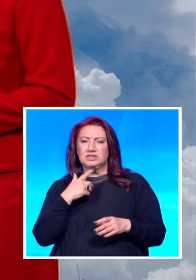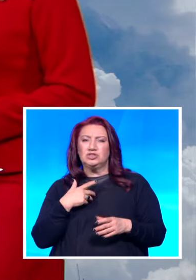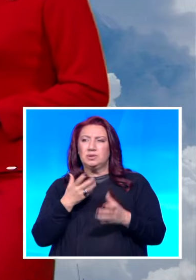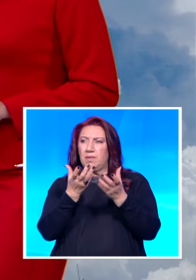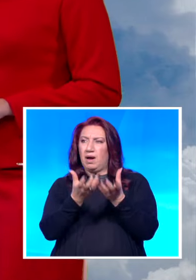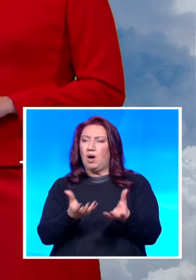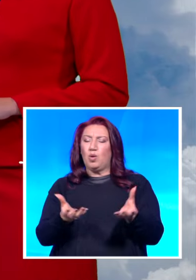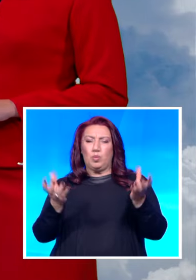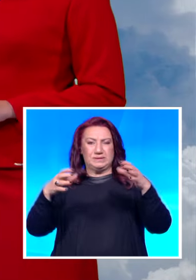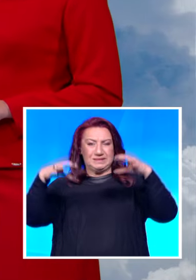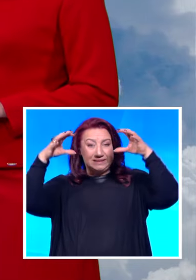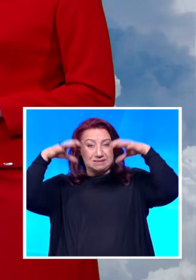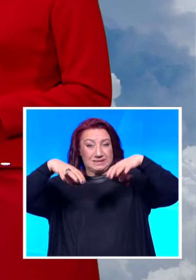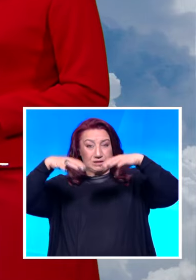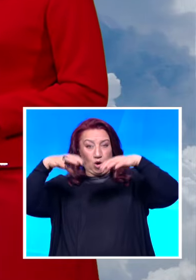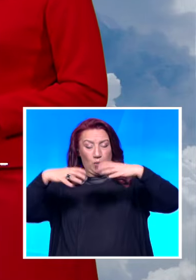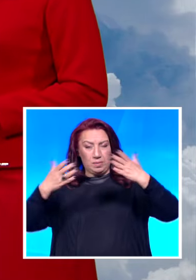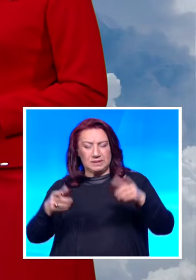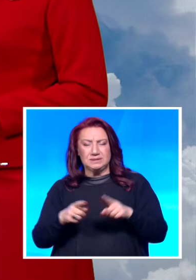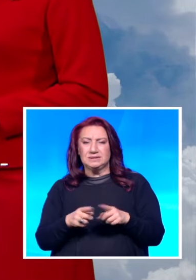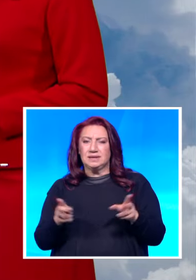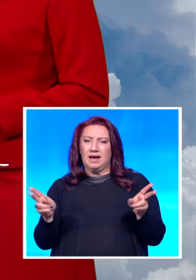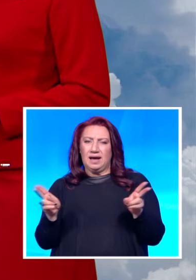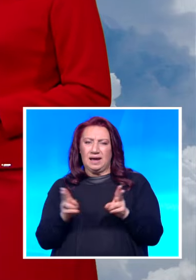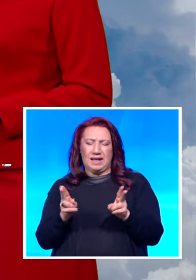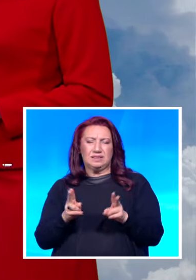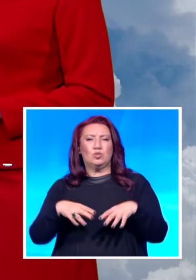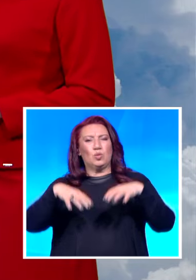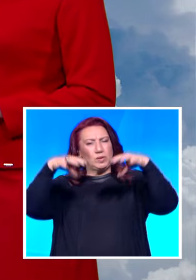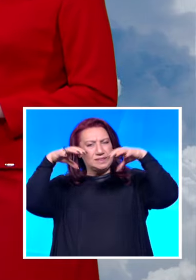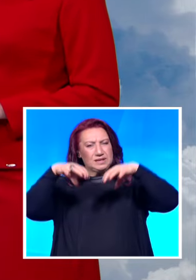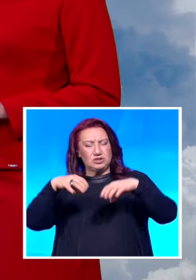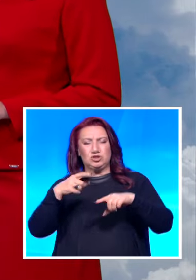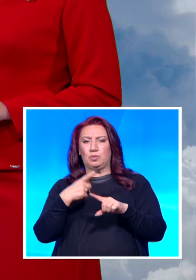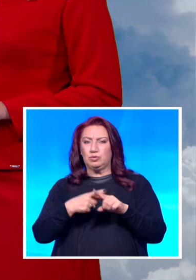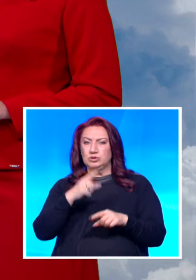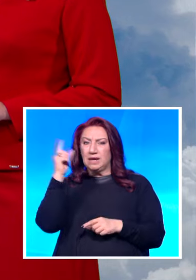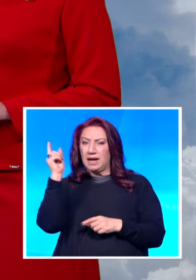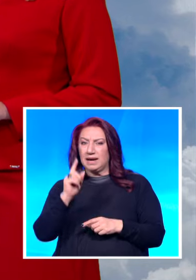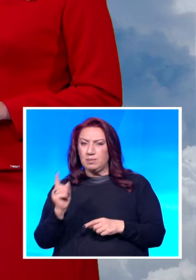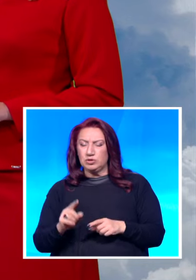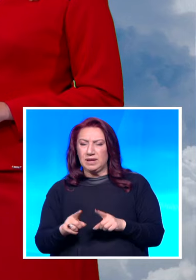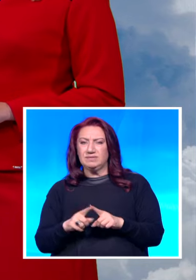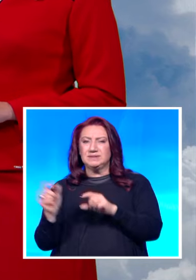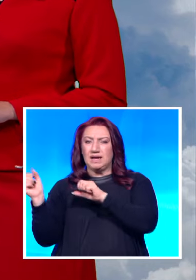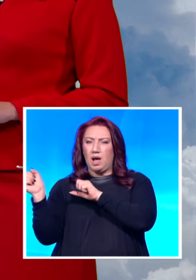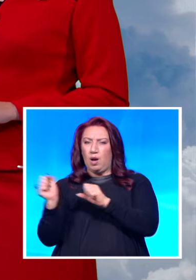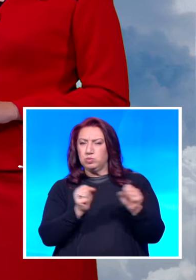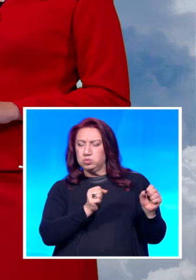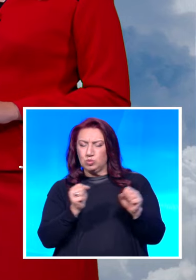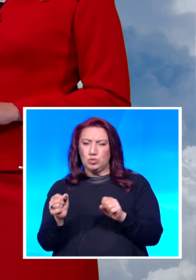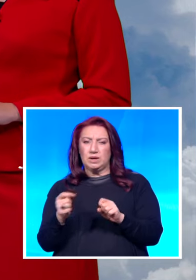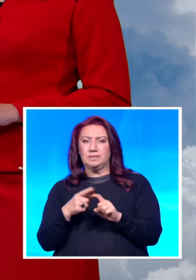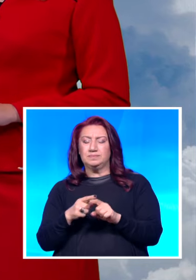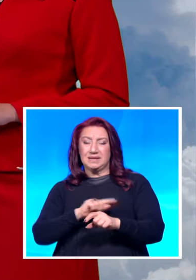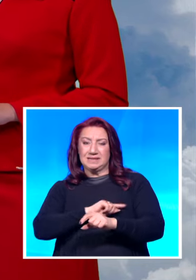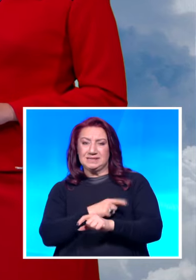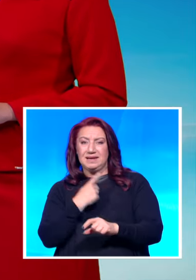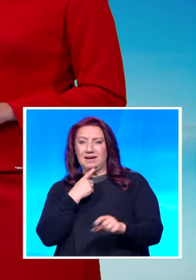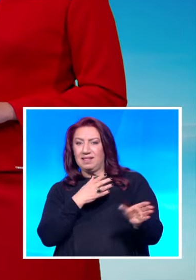купесто-дъждовни облаци. Ще има краткотрайни валежи от дъжд, също и гръмотевици, при буря и вятърът ще се усилва.